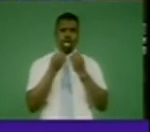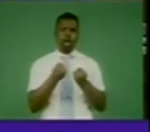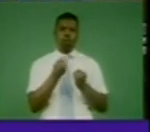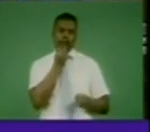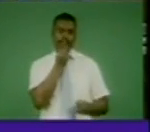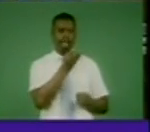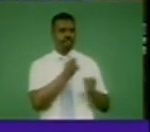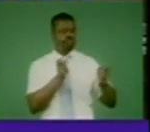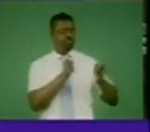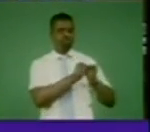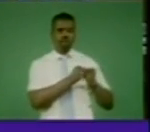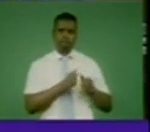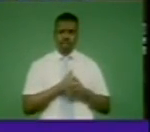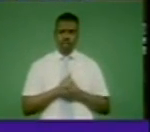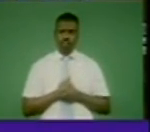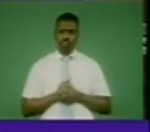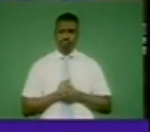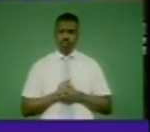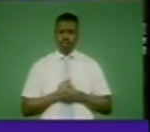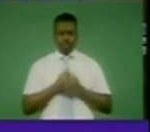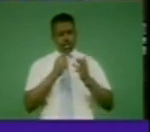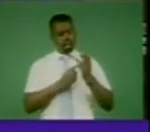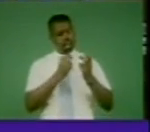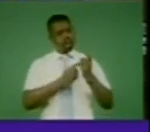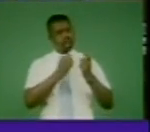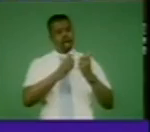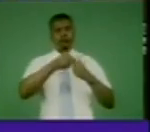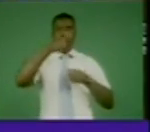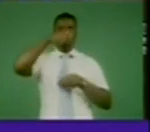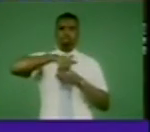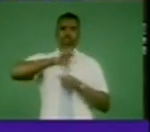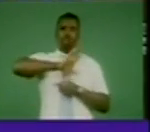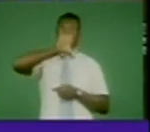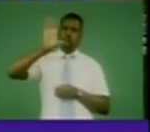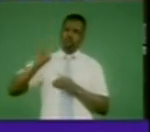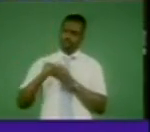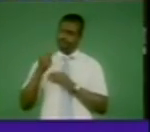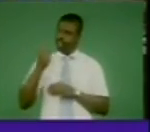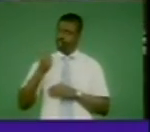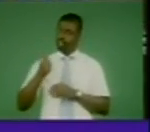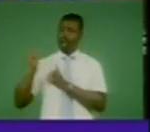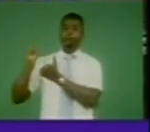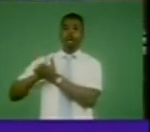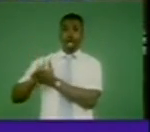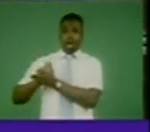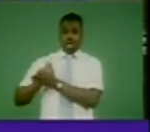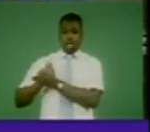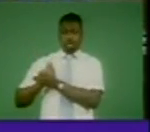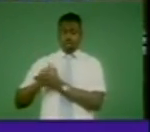fupi. Idadi ya wajumbe wote wa Tanzania bara walipaswa wawe